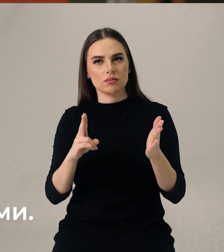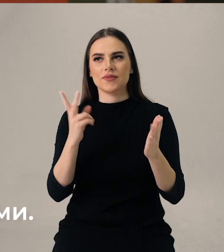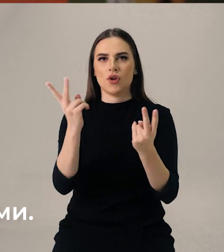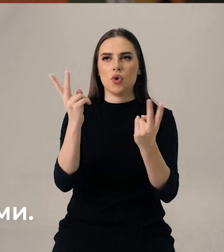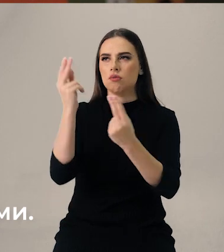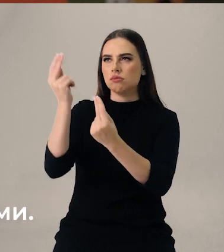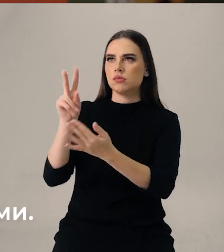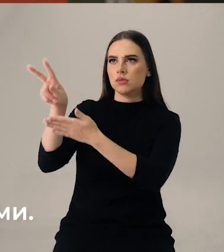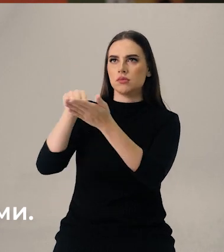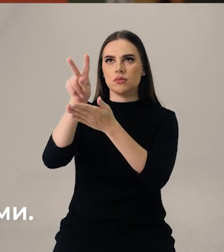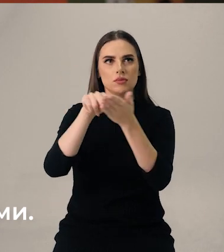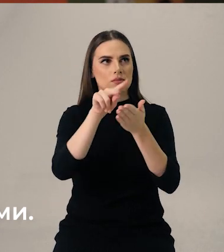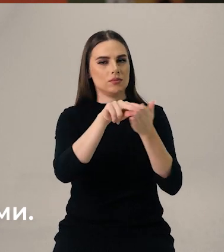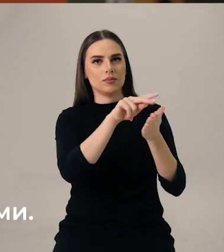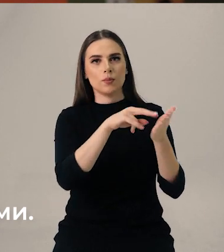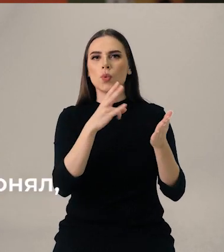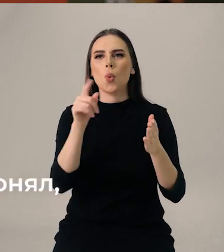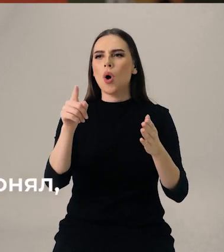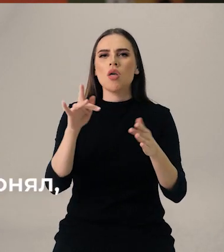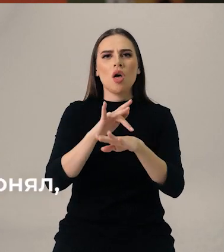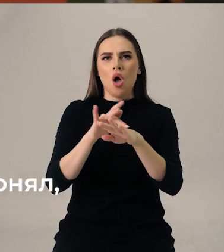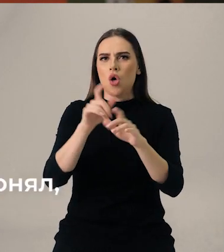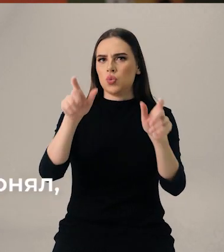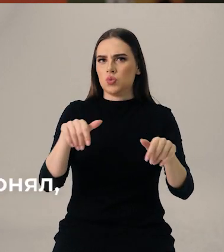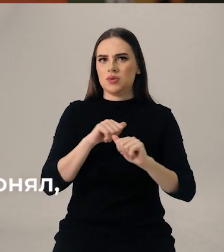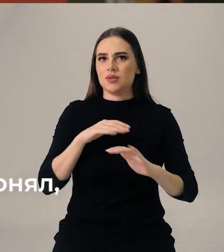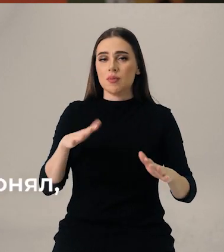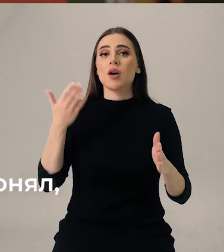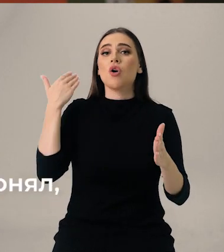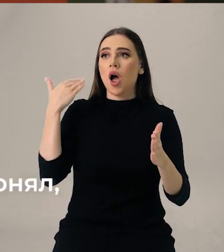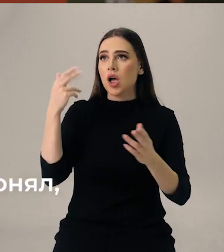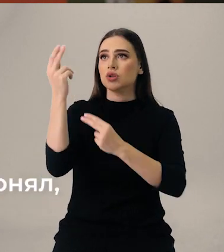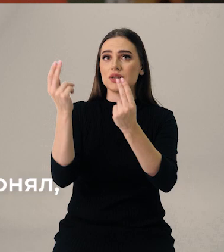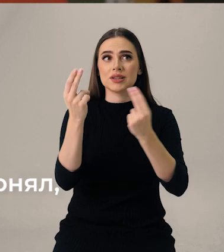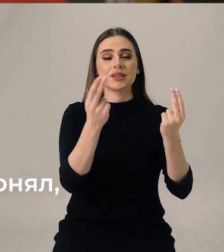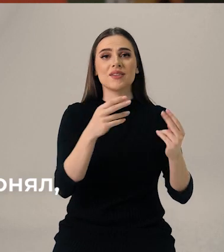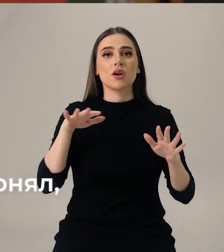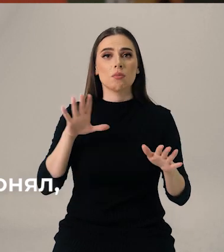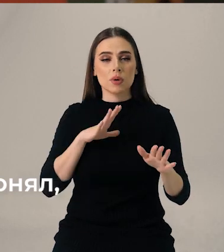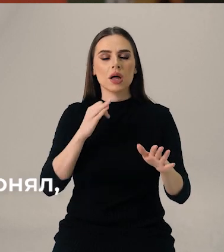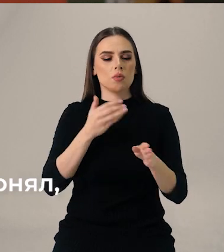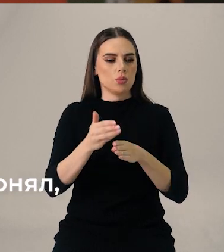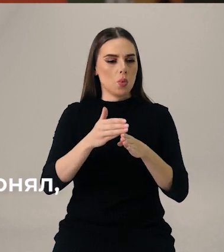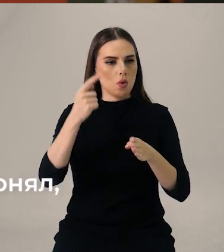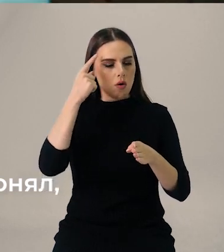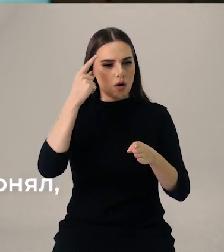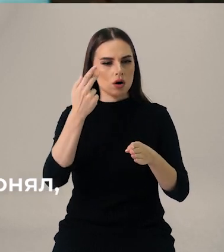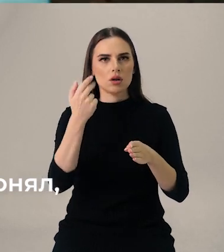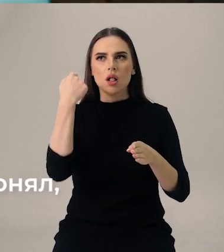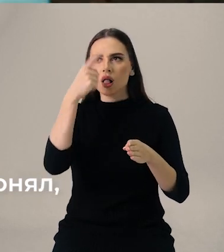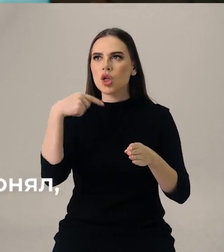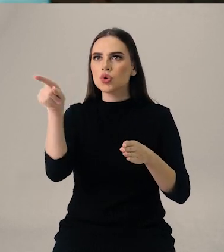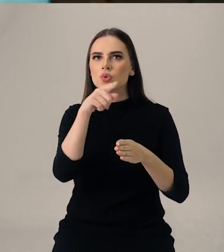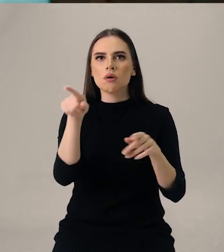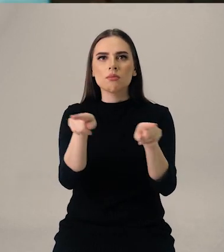самом деле они были не совсем натурщиками. Репин ранее писал портреты этих людей и позднее понял, что их черты лица подходят